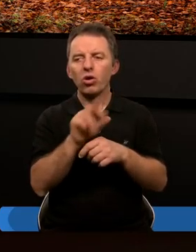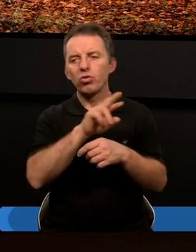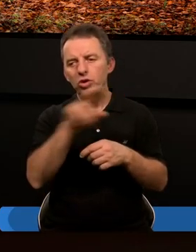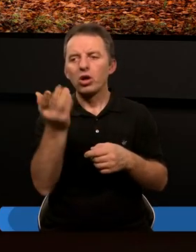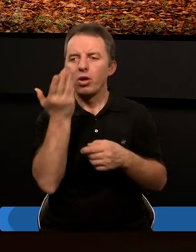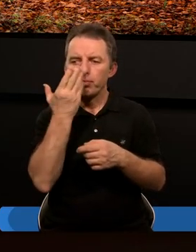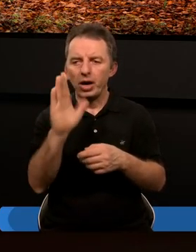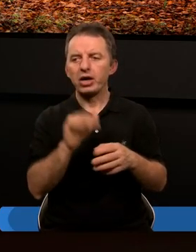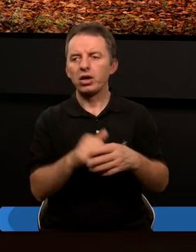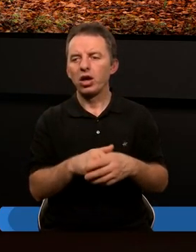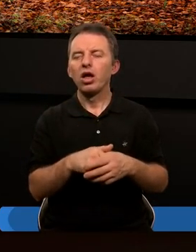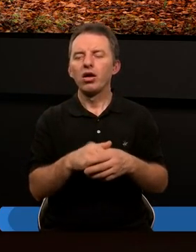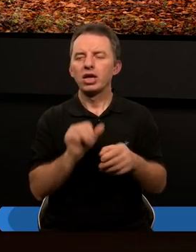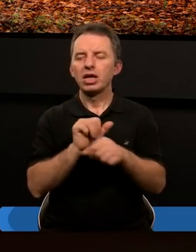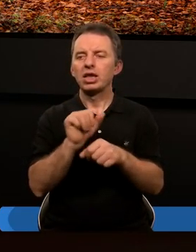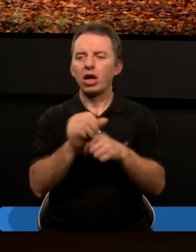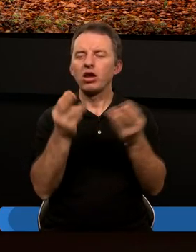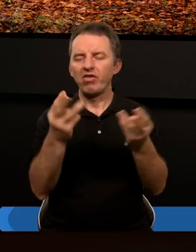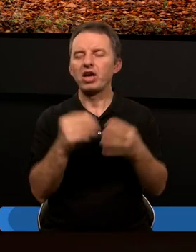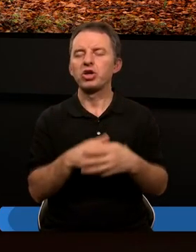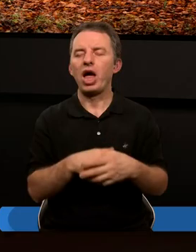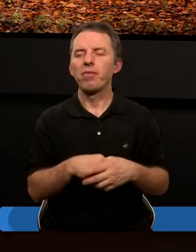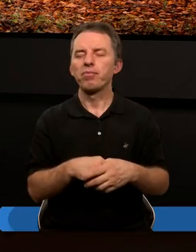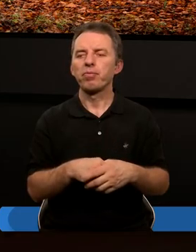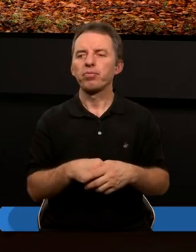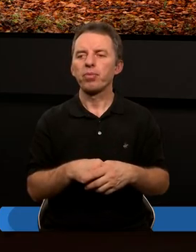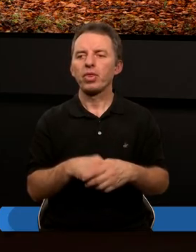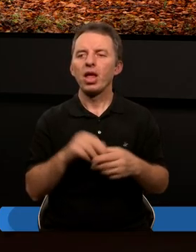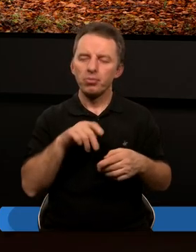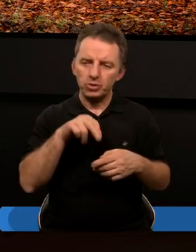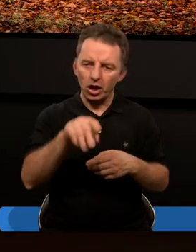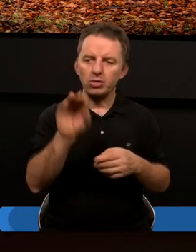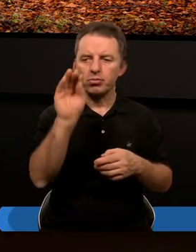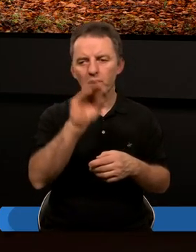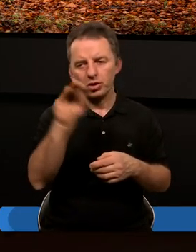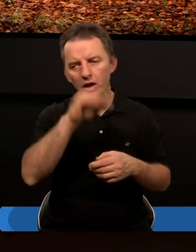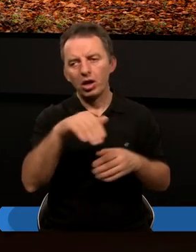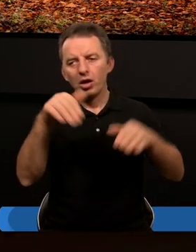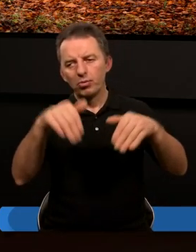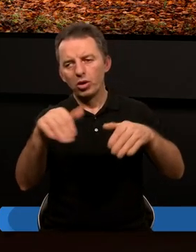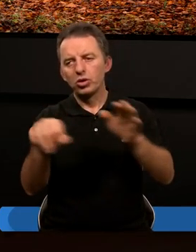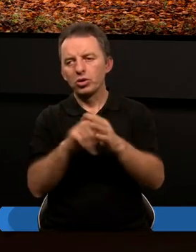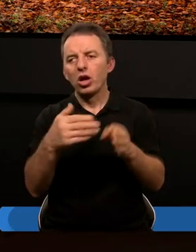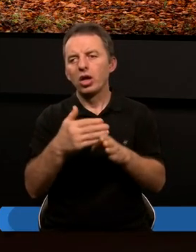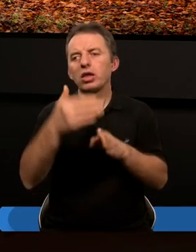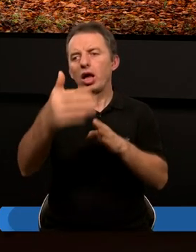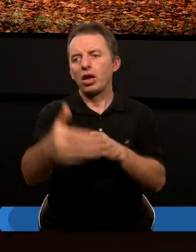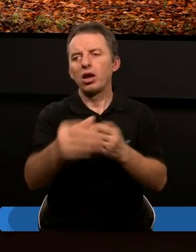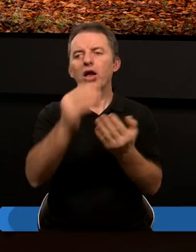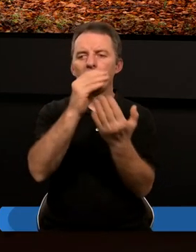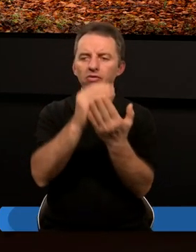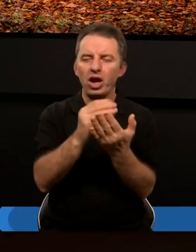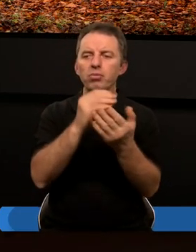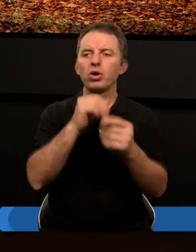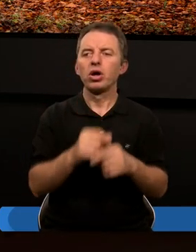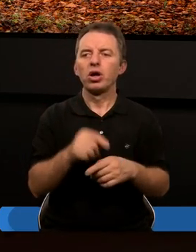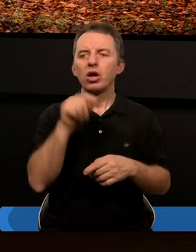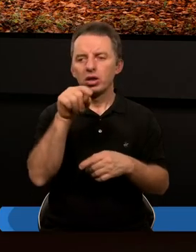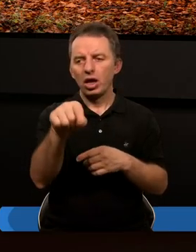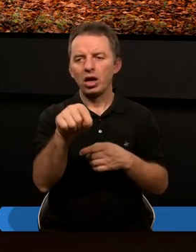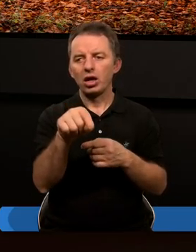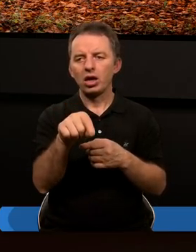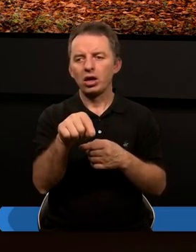istotne. Przejdźmy jeszcze może do dalszego fragmentu, w